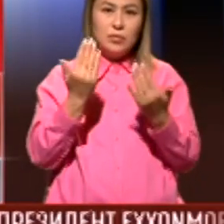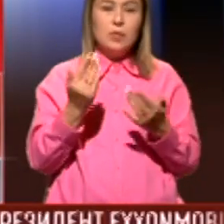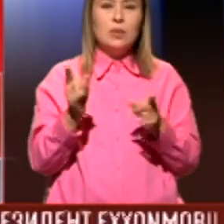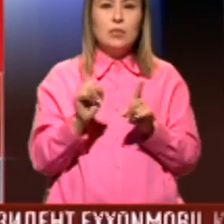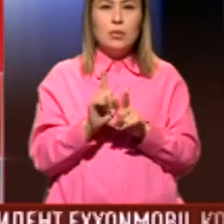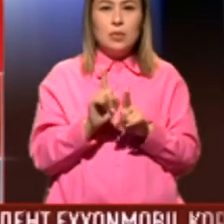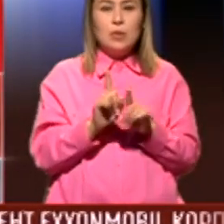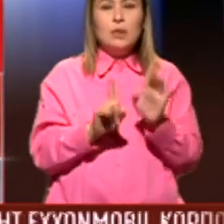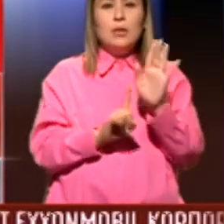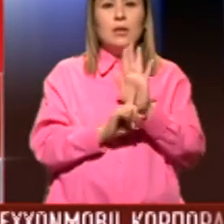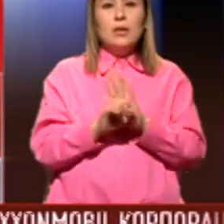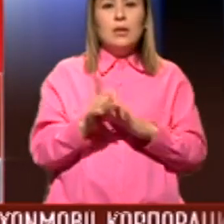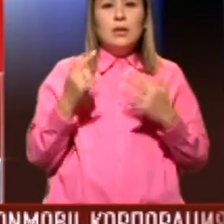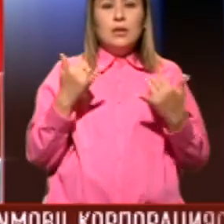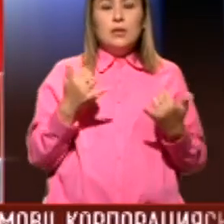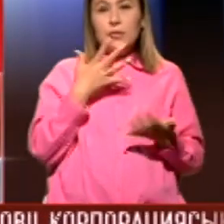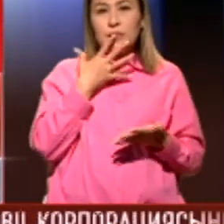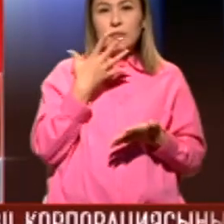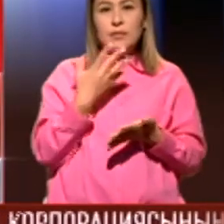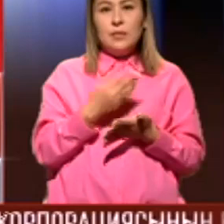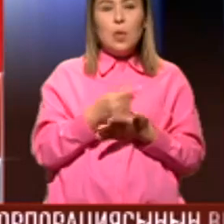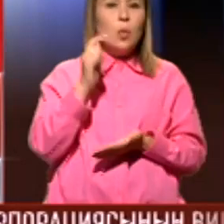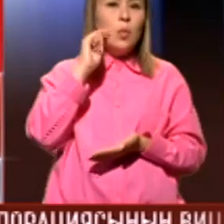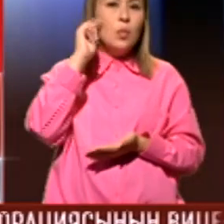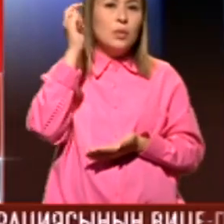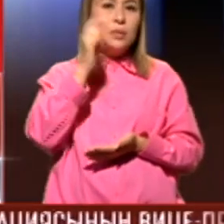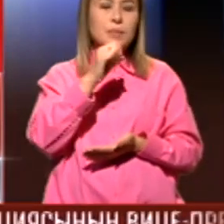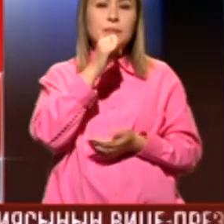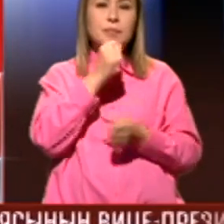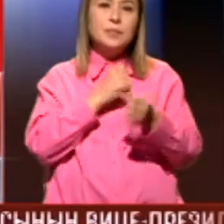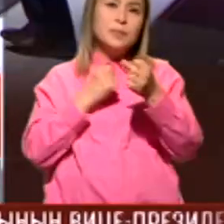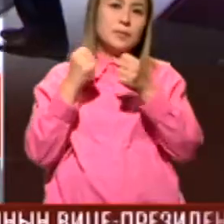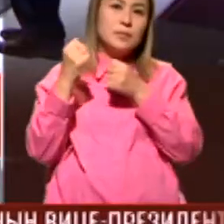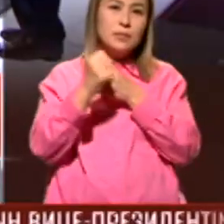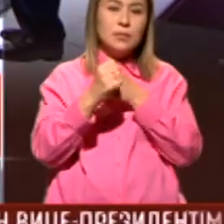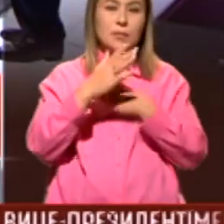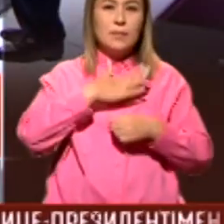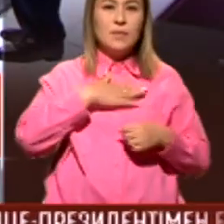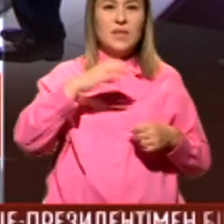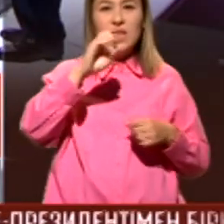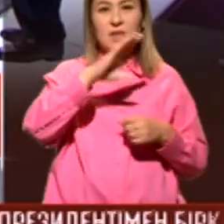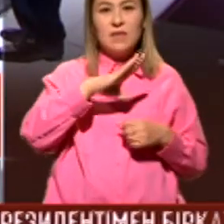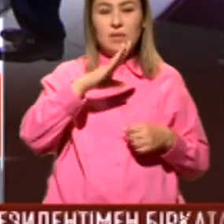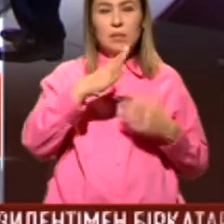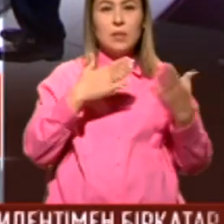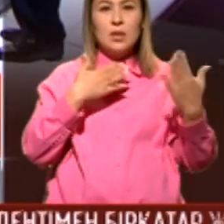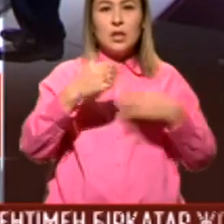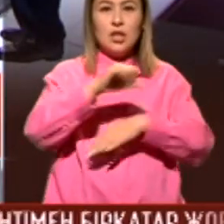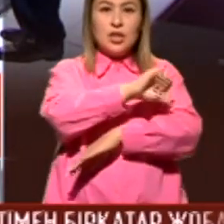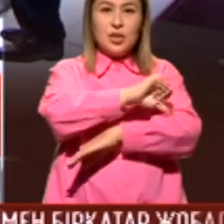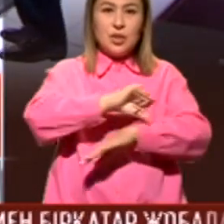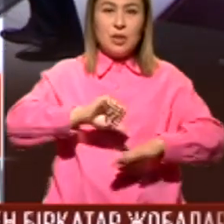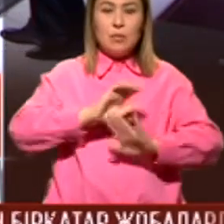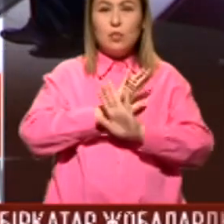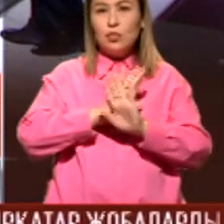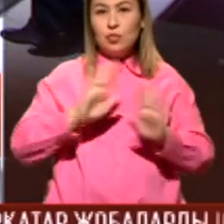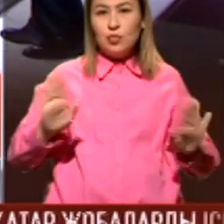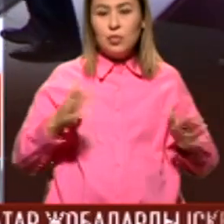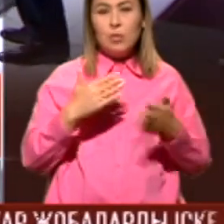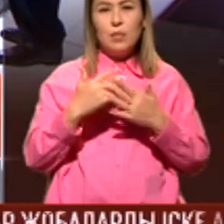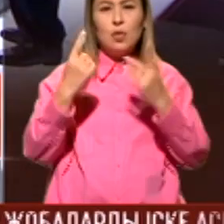жатыр. Ал енді өзімізді сол Украинаның орнын алып қарайықшы. Бізде Еуропамен ортақ шекарамыз жоқ, ешқандай